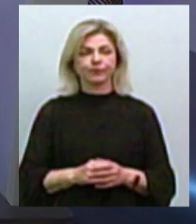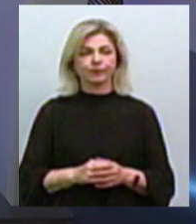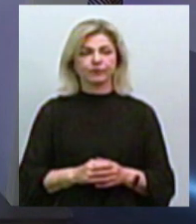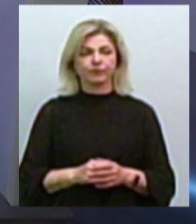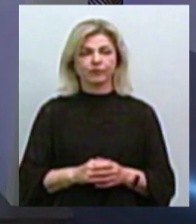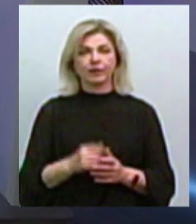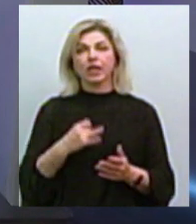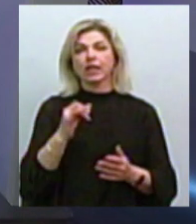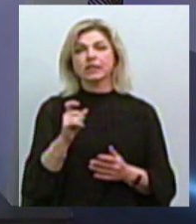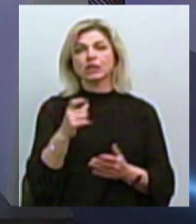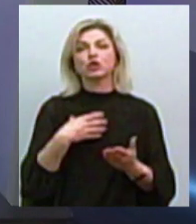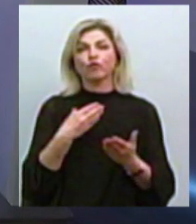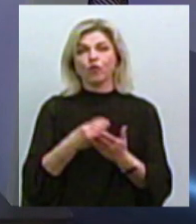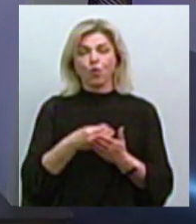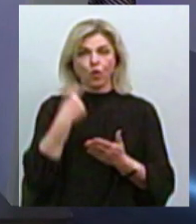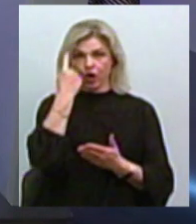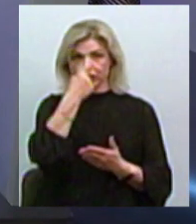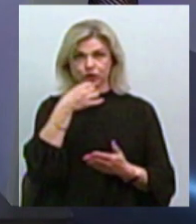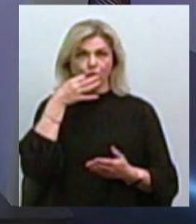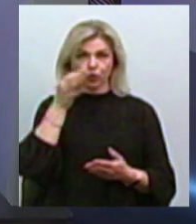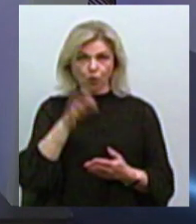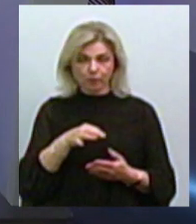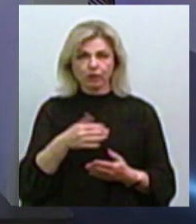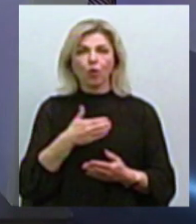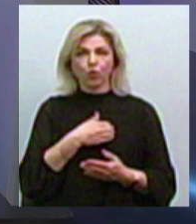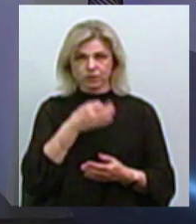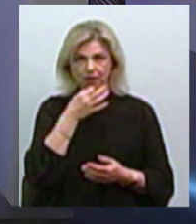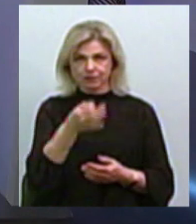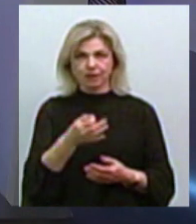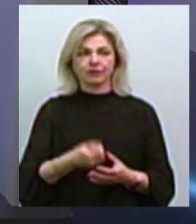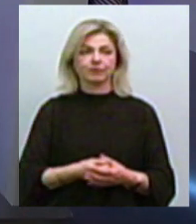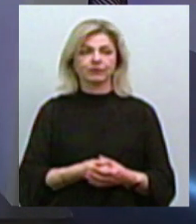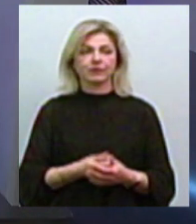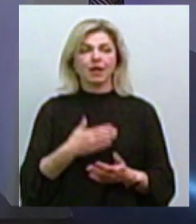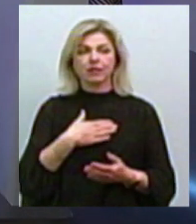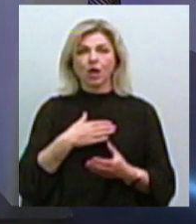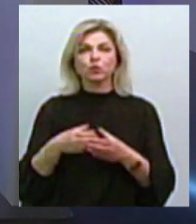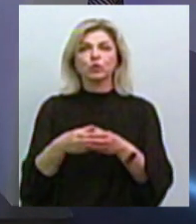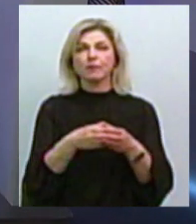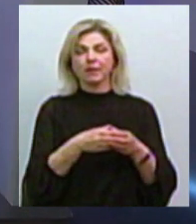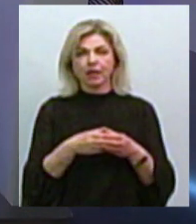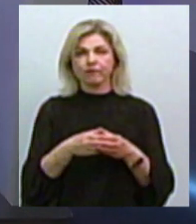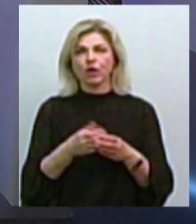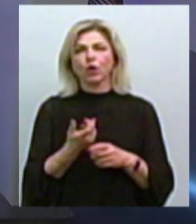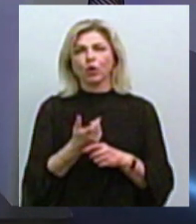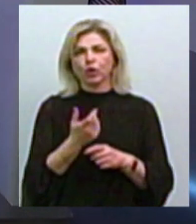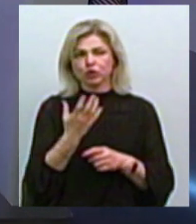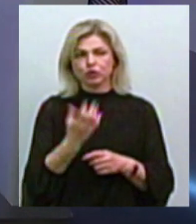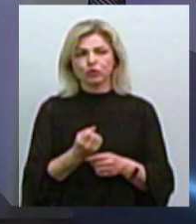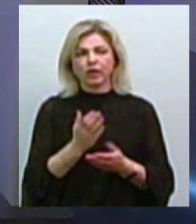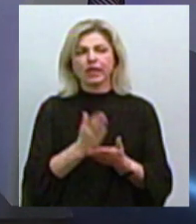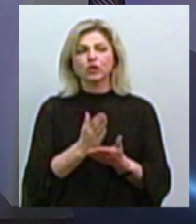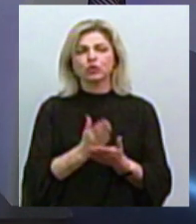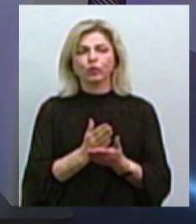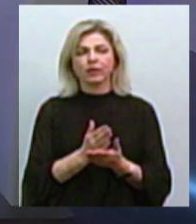особистого досвіду хочу сказати ще такий момент, що в нашому суспільстві, да, ще трошки